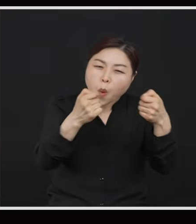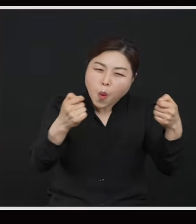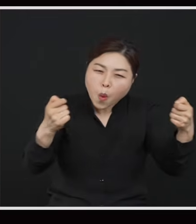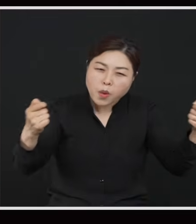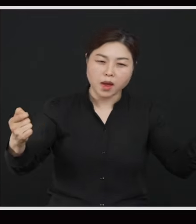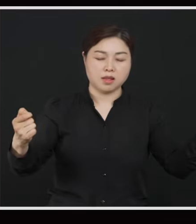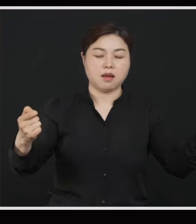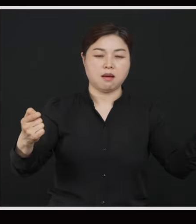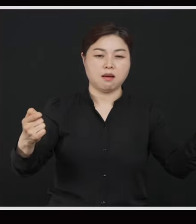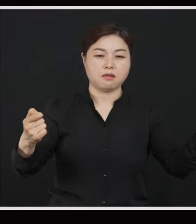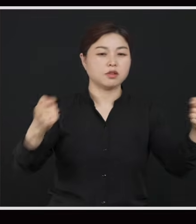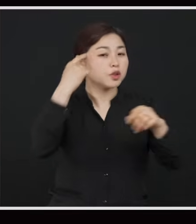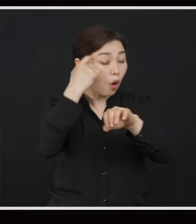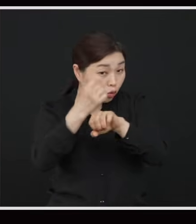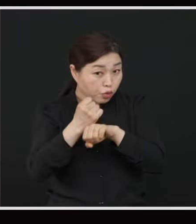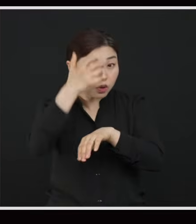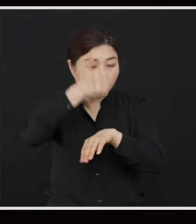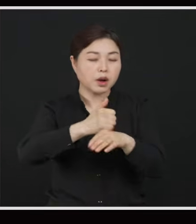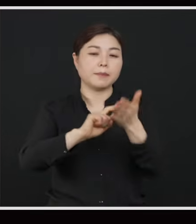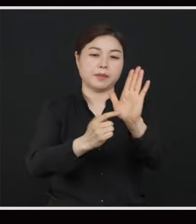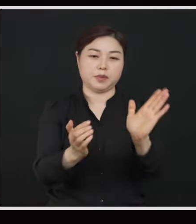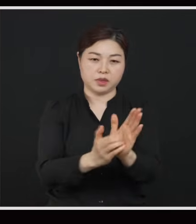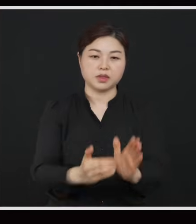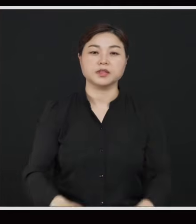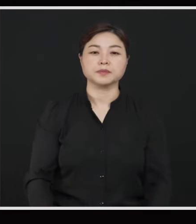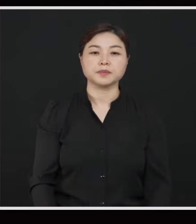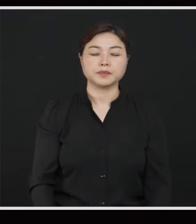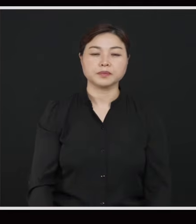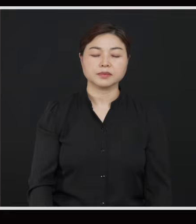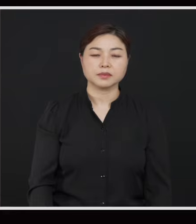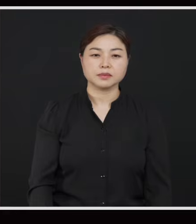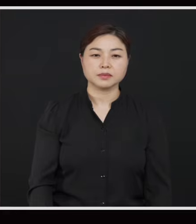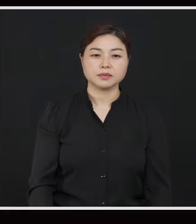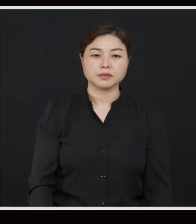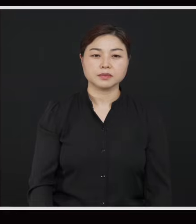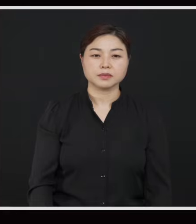최장수한다. 실험 동물들이 그런 연구를 발표를 했습니다.